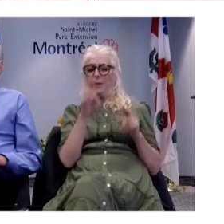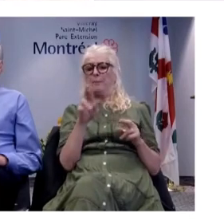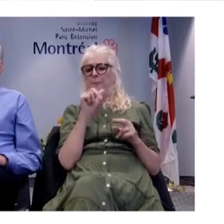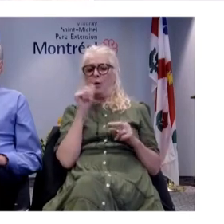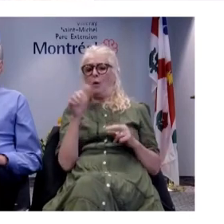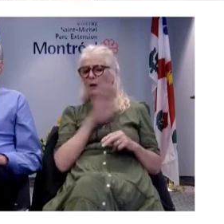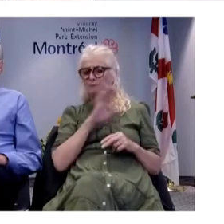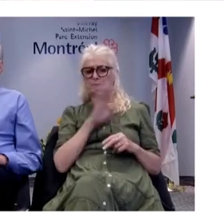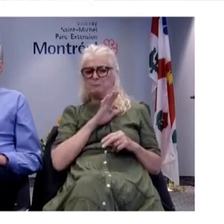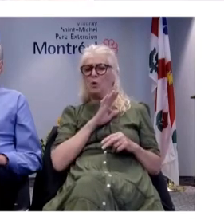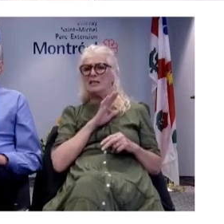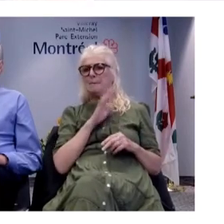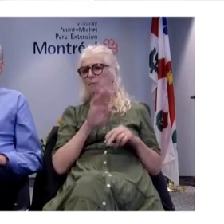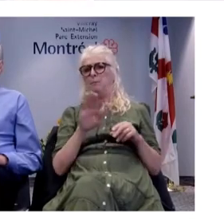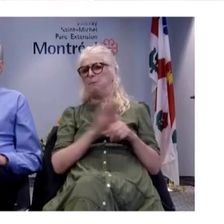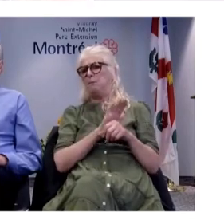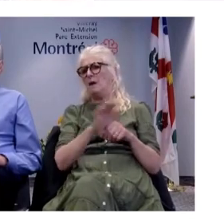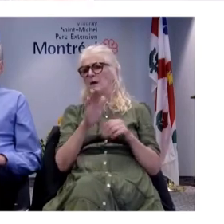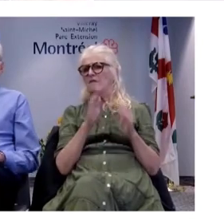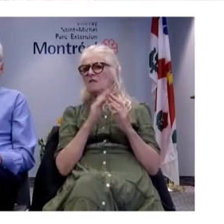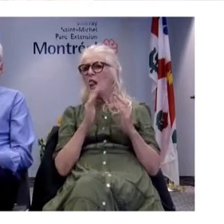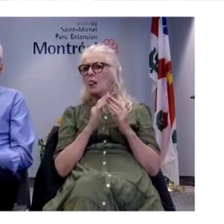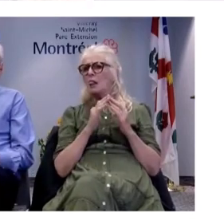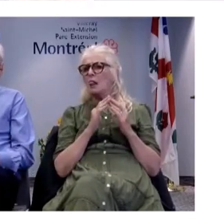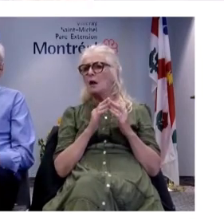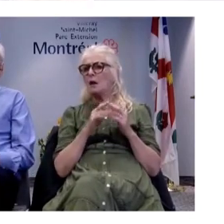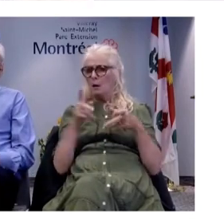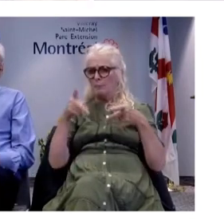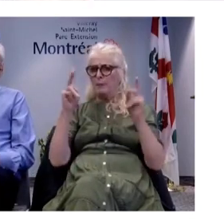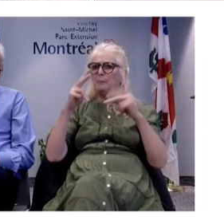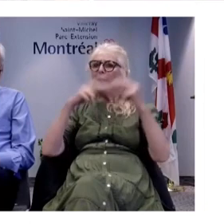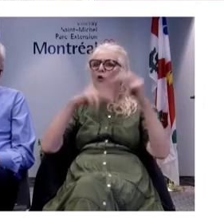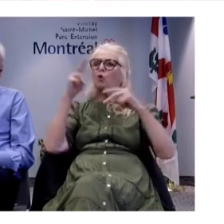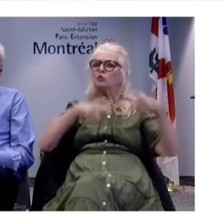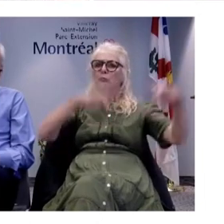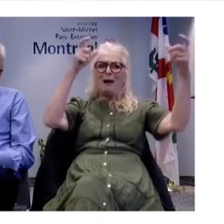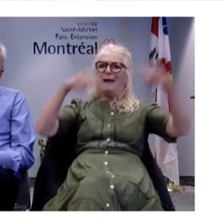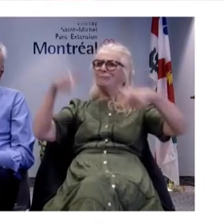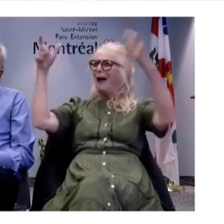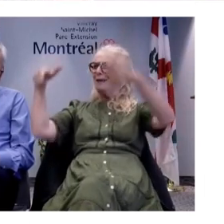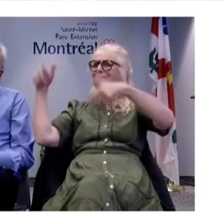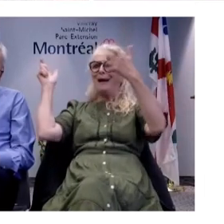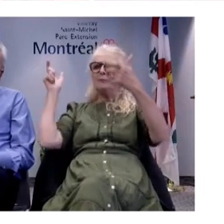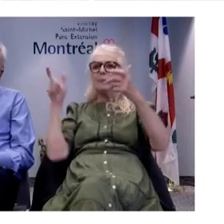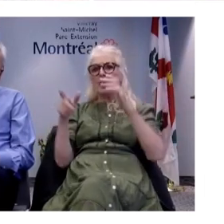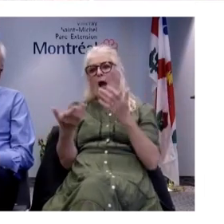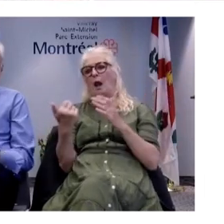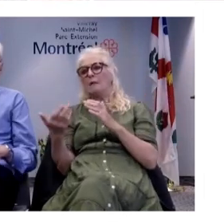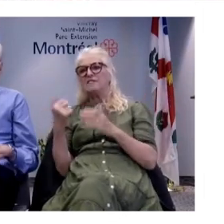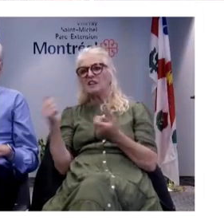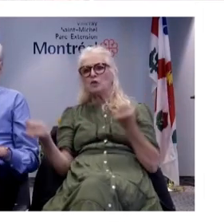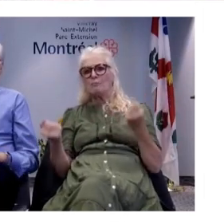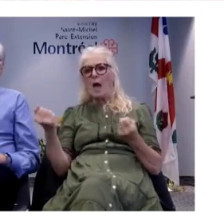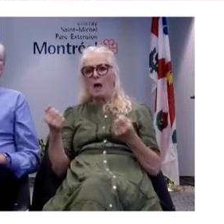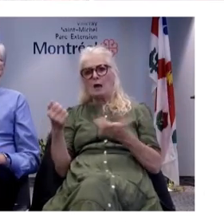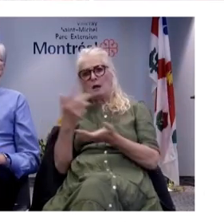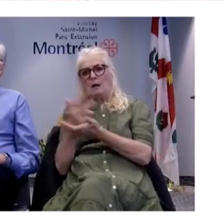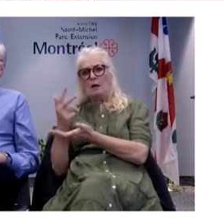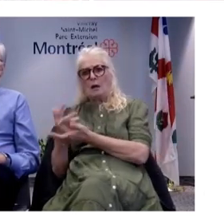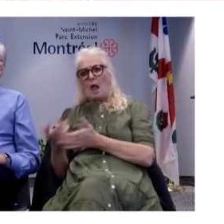de la ville de ce vraiment de se fout de la gueule de de ne pas avoir demandé notre